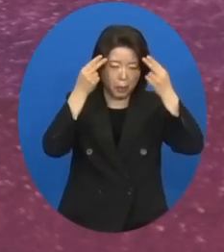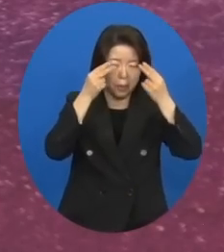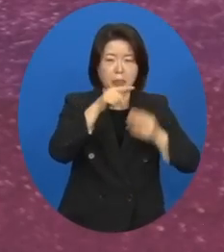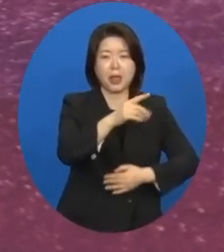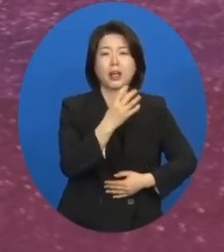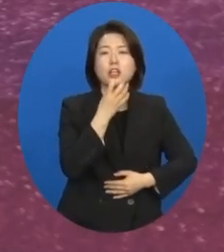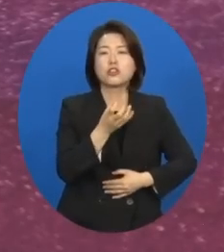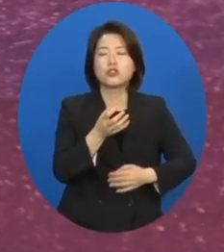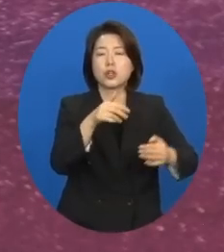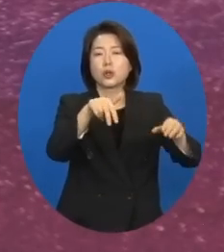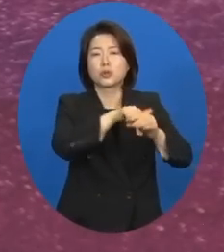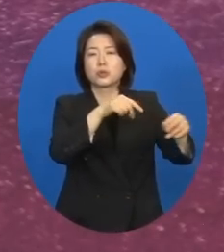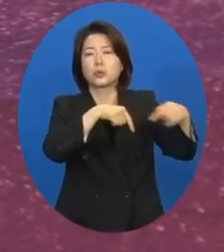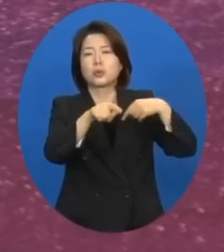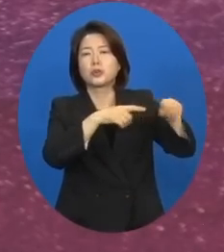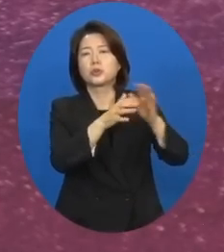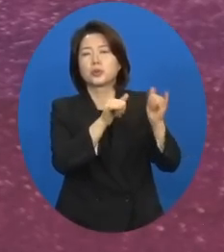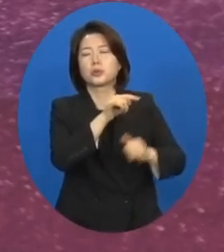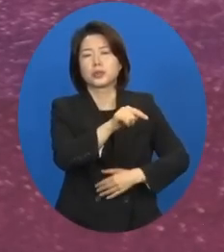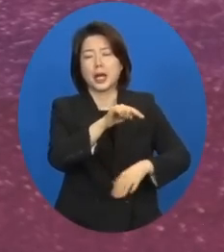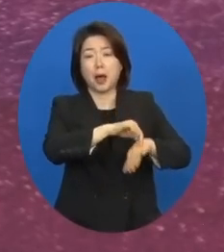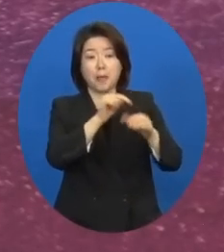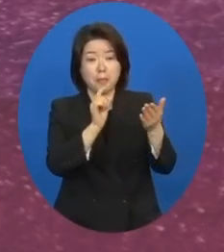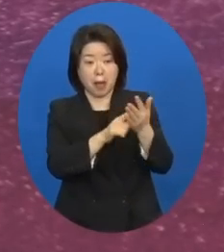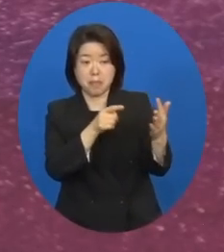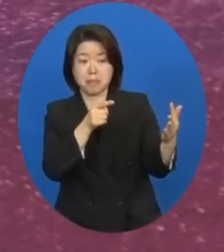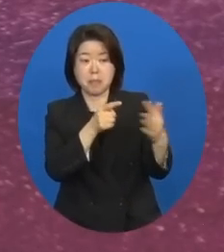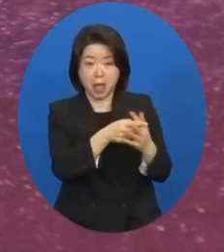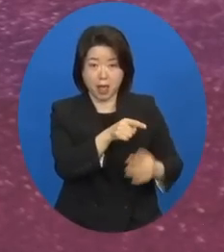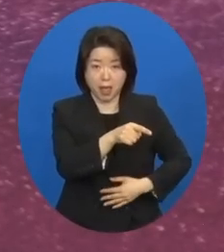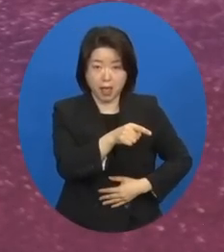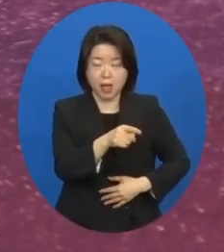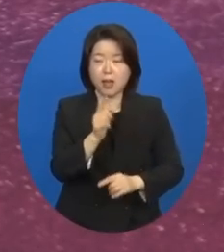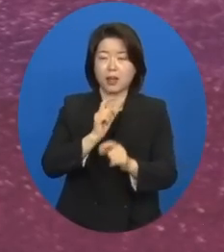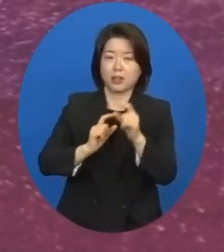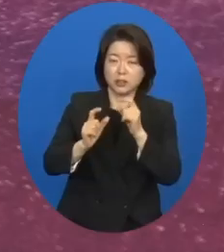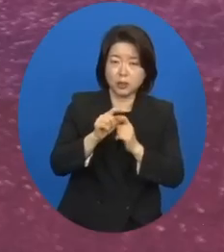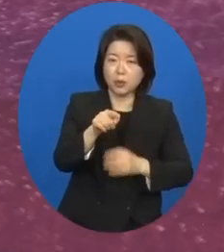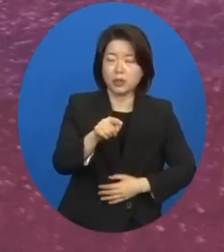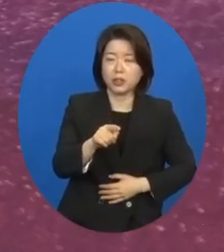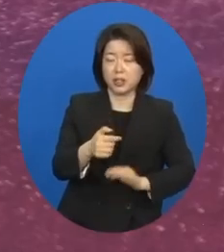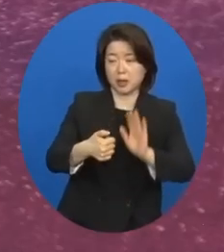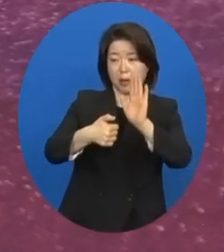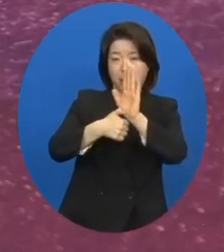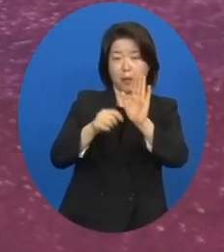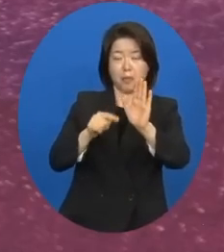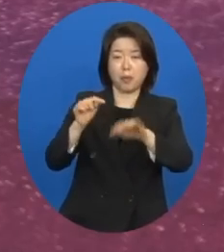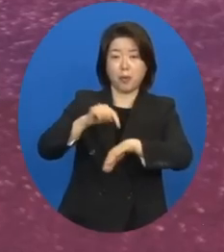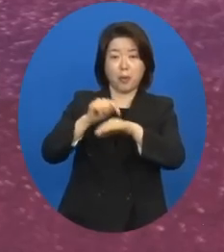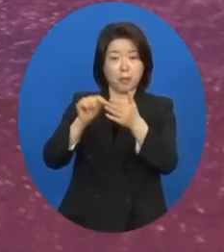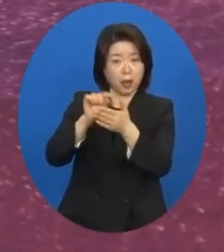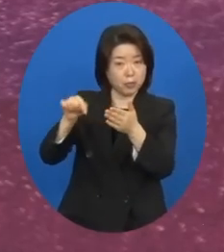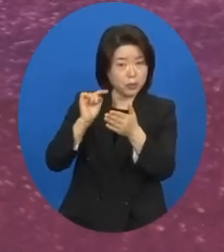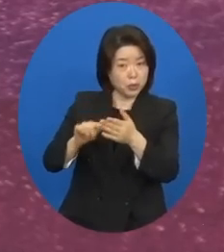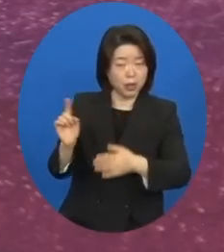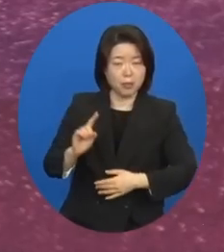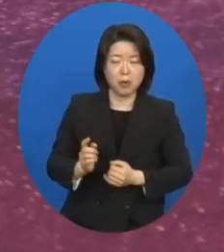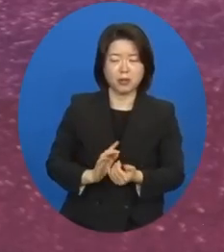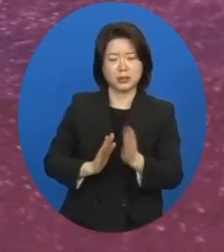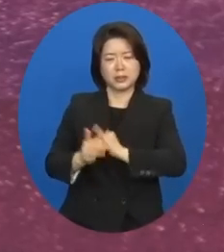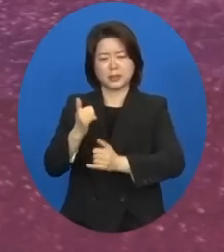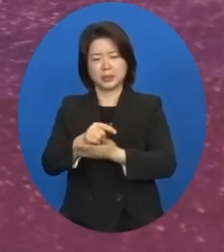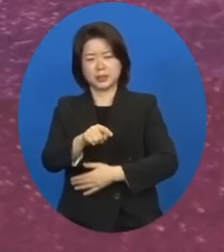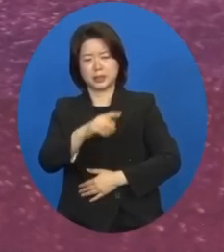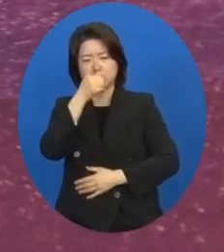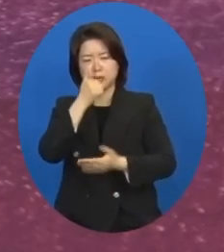유대 종교 지도자들의 마음도 알고 있고 더욱이 이 빌라도의 마음 가운데는 예수님이 무슨